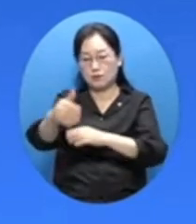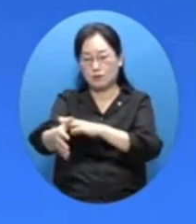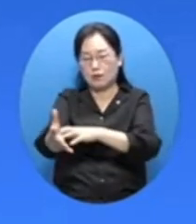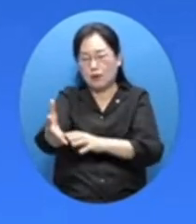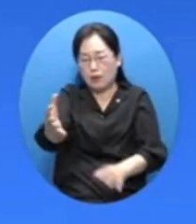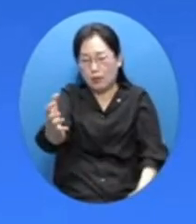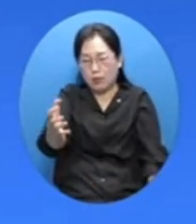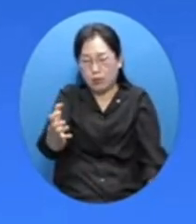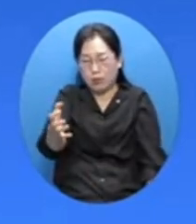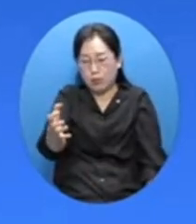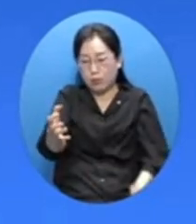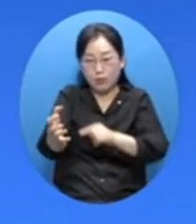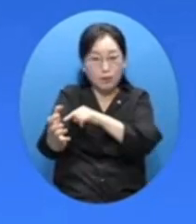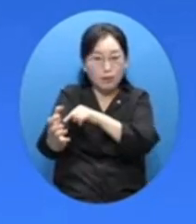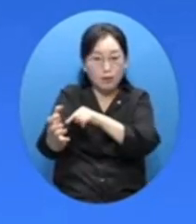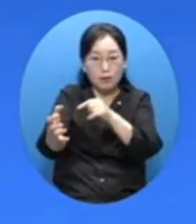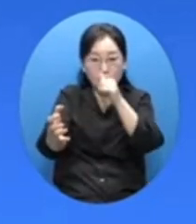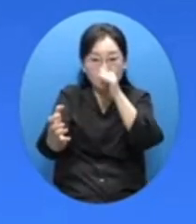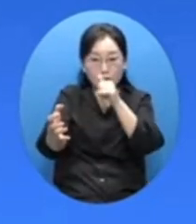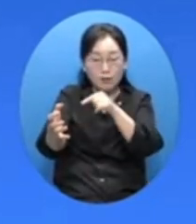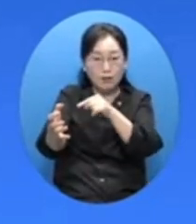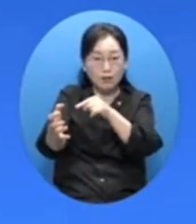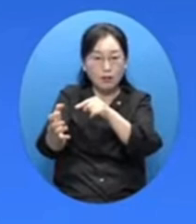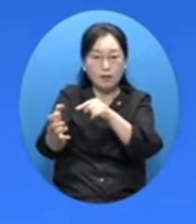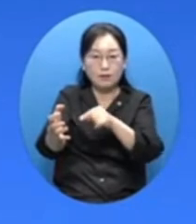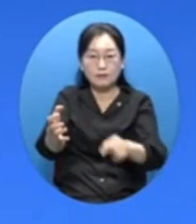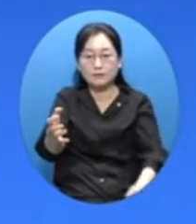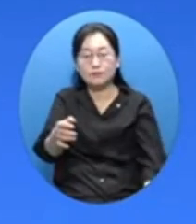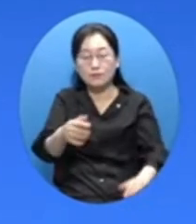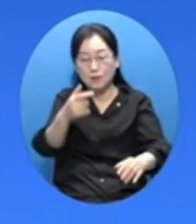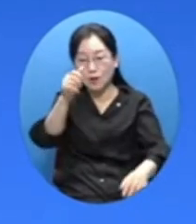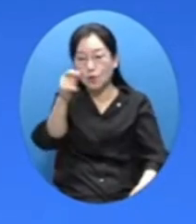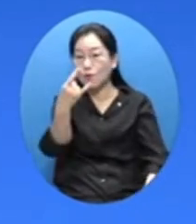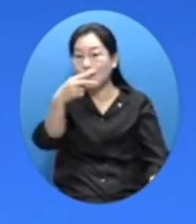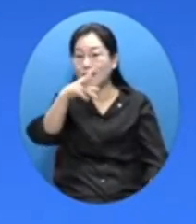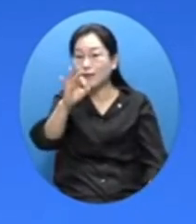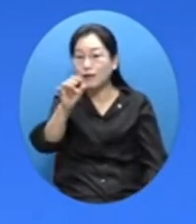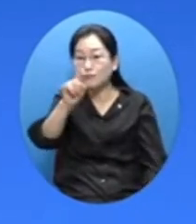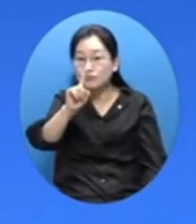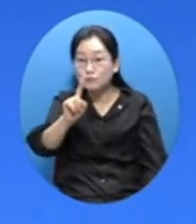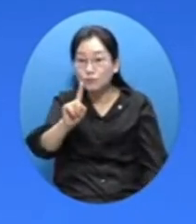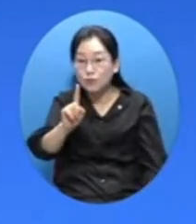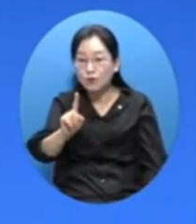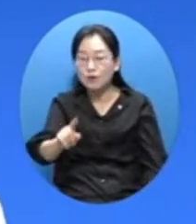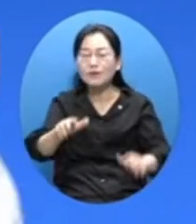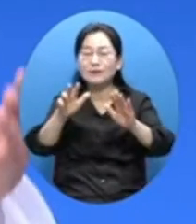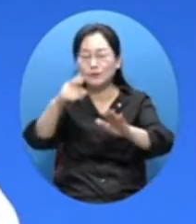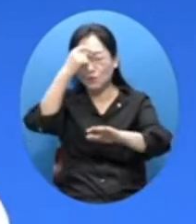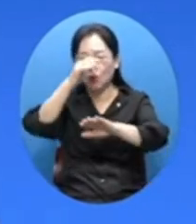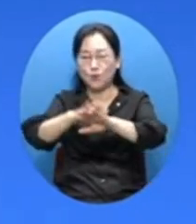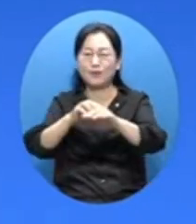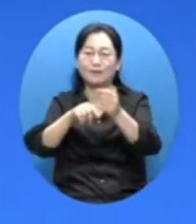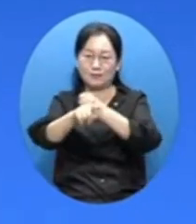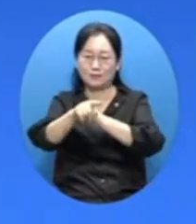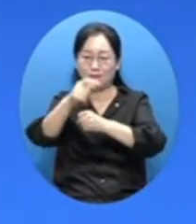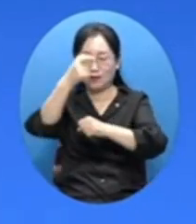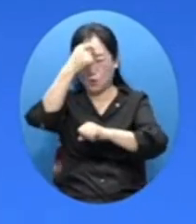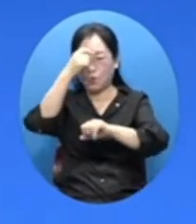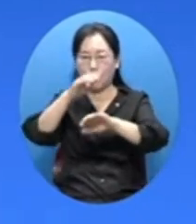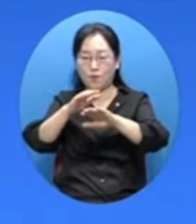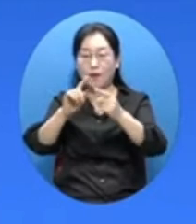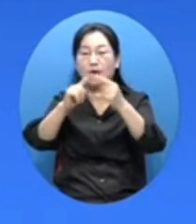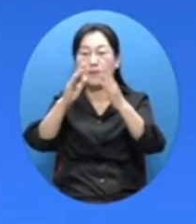이렇게 오그라져 있는 사람이 있었습니다. 회당은 오늘날의 교회를 의미합니다. 오늘날 교회 안에도